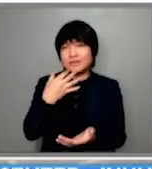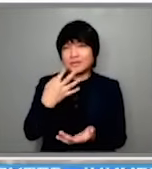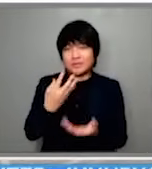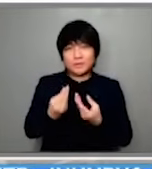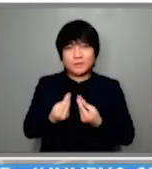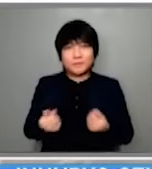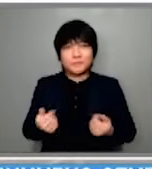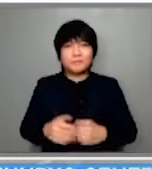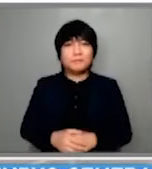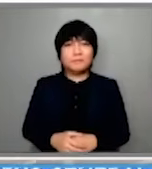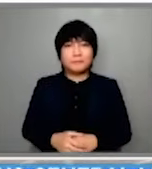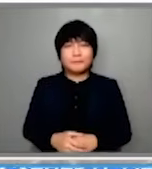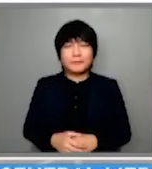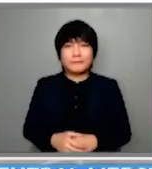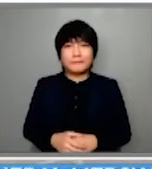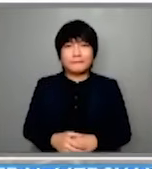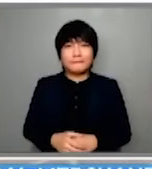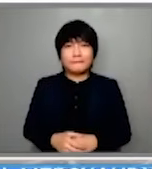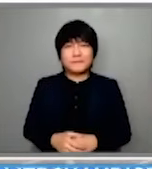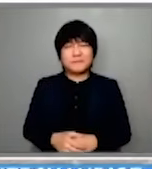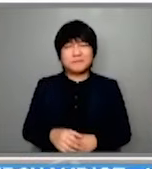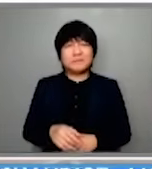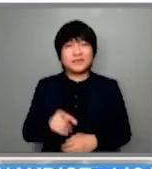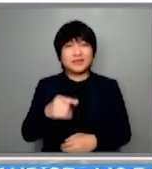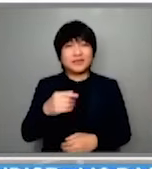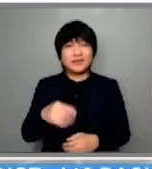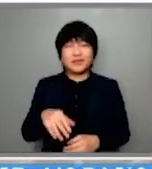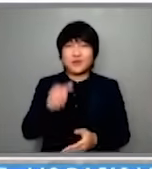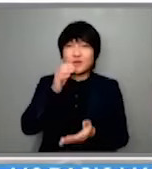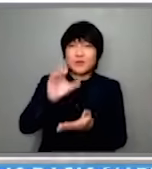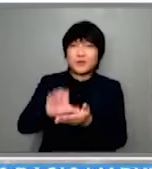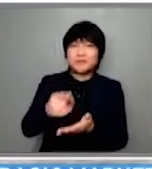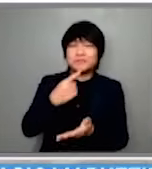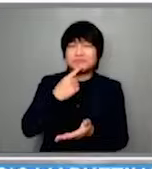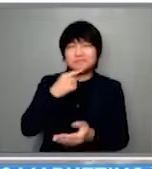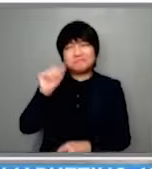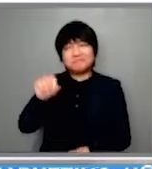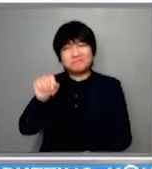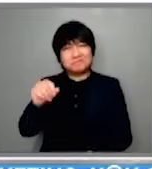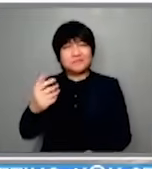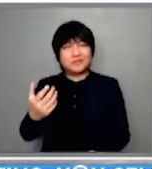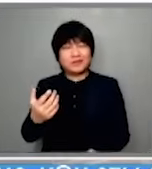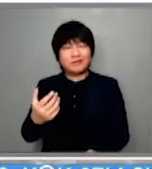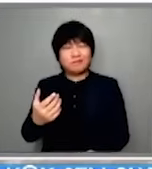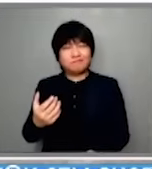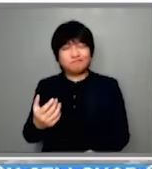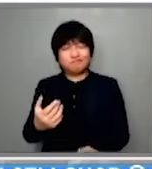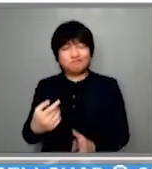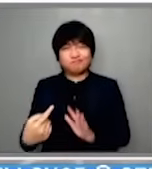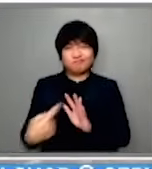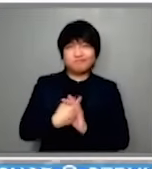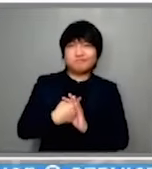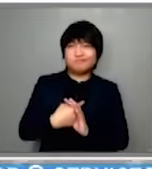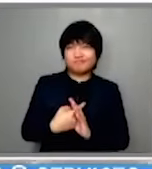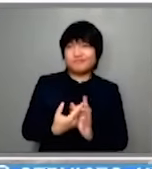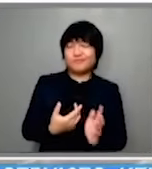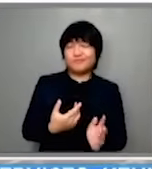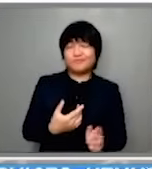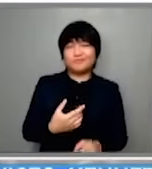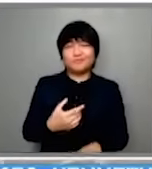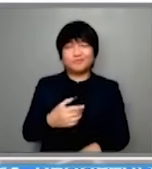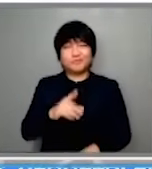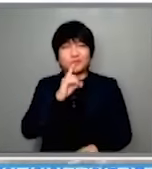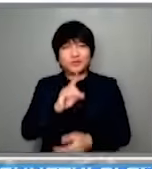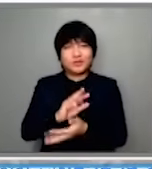nga, tinamaan din ako. Akala ko'y hindi natatablan ito. At sa dulo ni-reveal niya na positive din